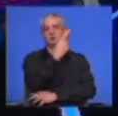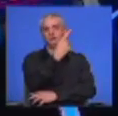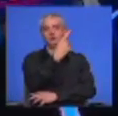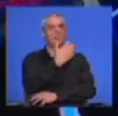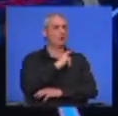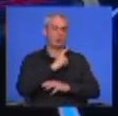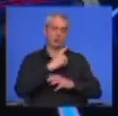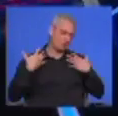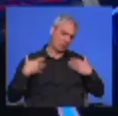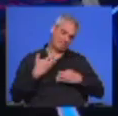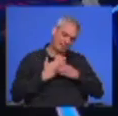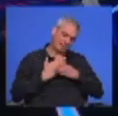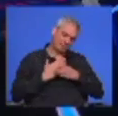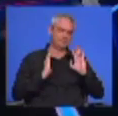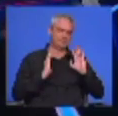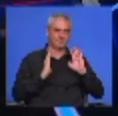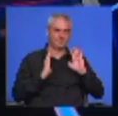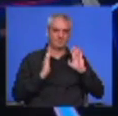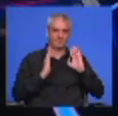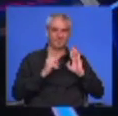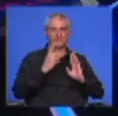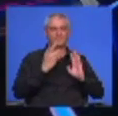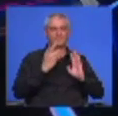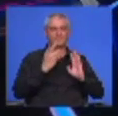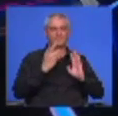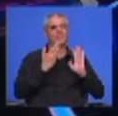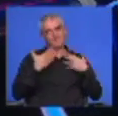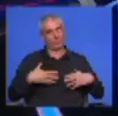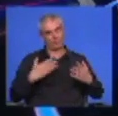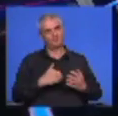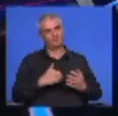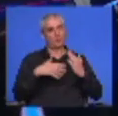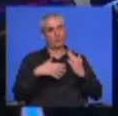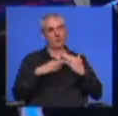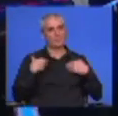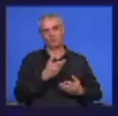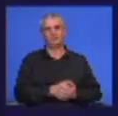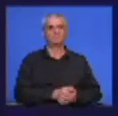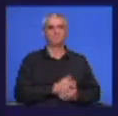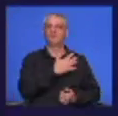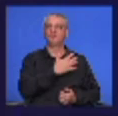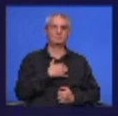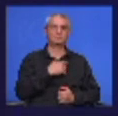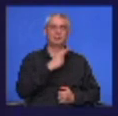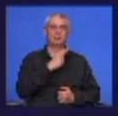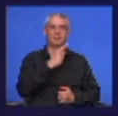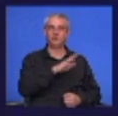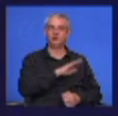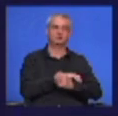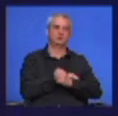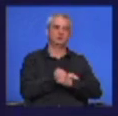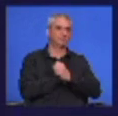הגוף, רק... אבל לא, לא, את רובו. את כן. רובו, כן. נפצעת, אתה איש שמאל, איש